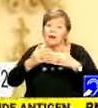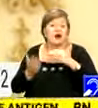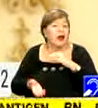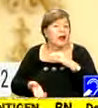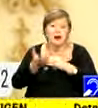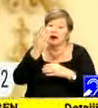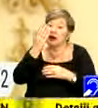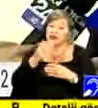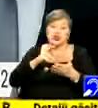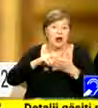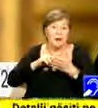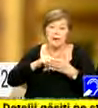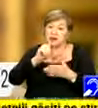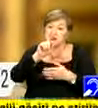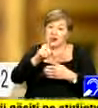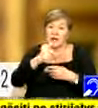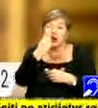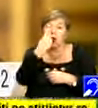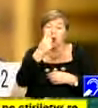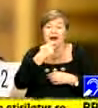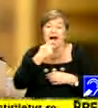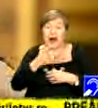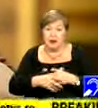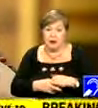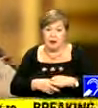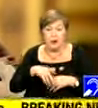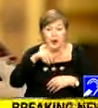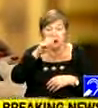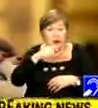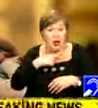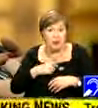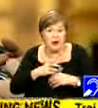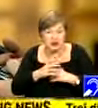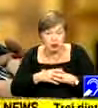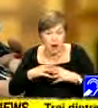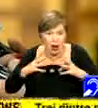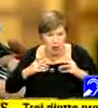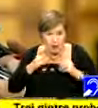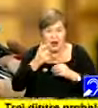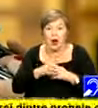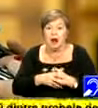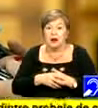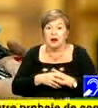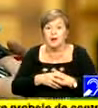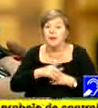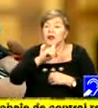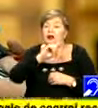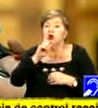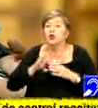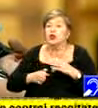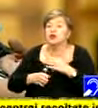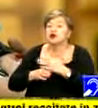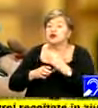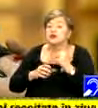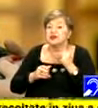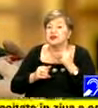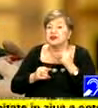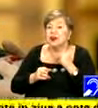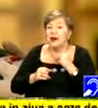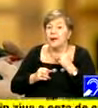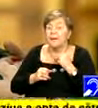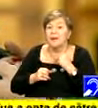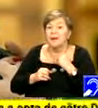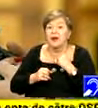ce perioadă? Pentru un an de zi. Personal și Partidul Național Liberal nu susținem o